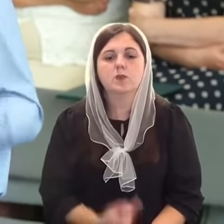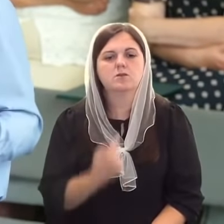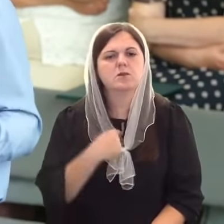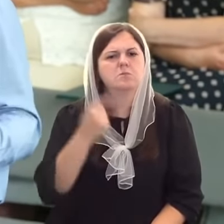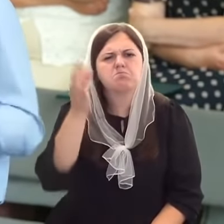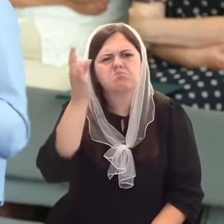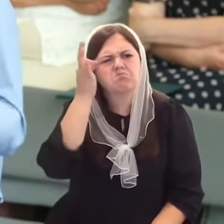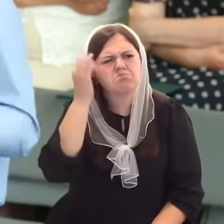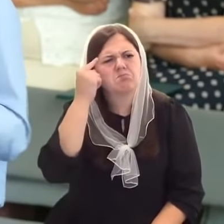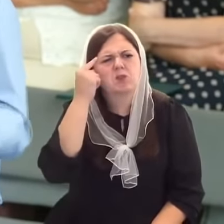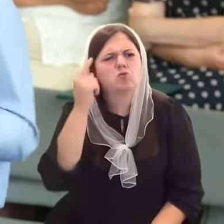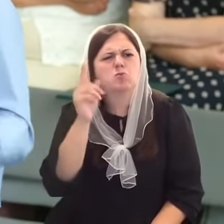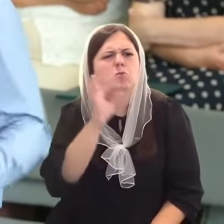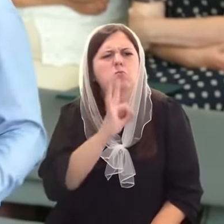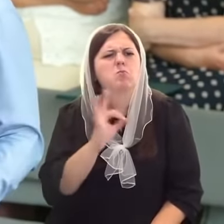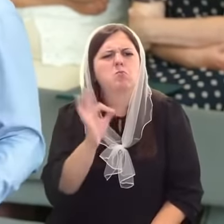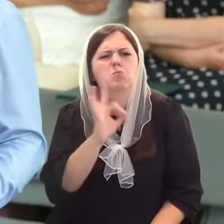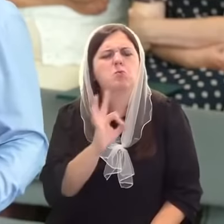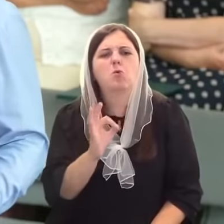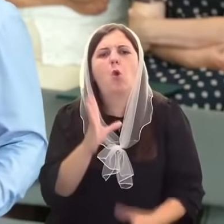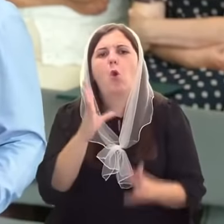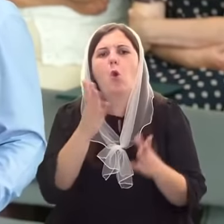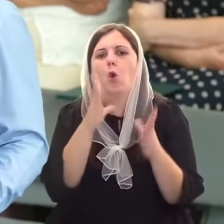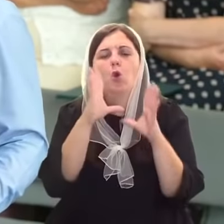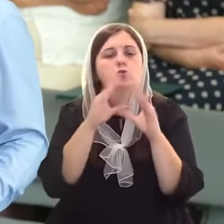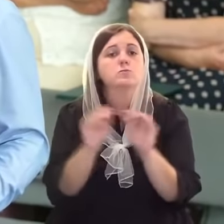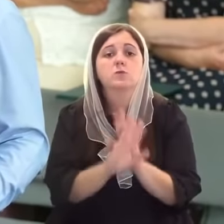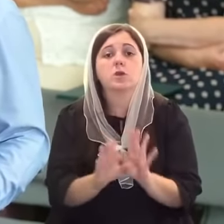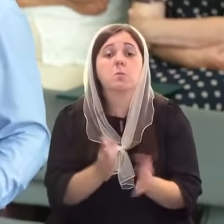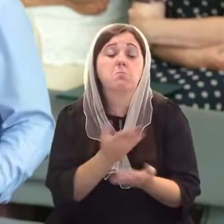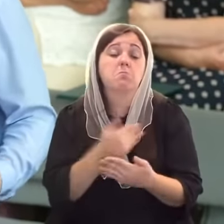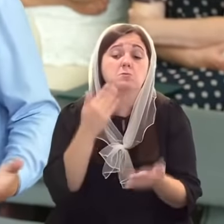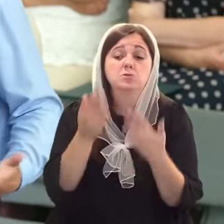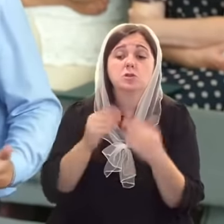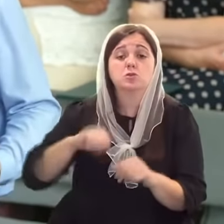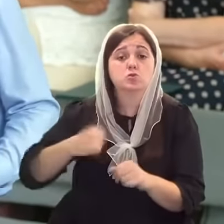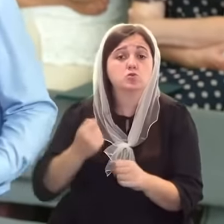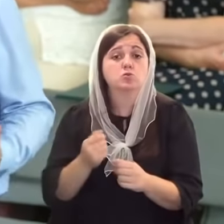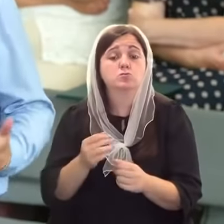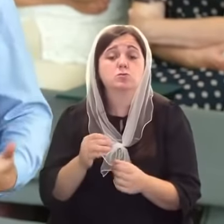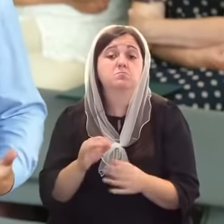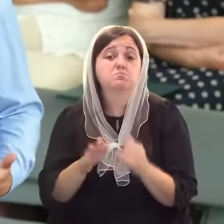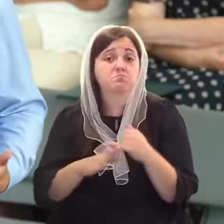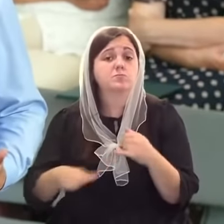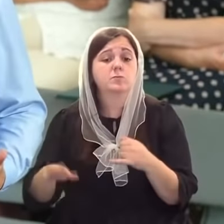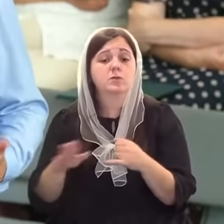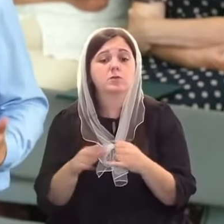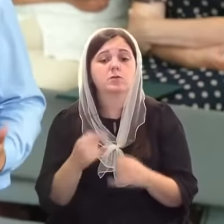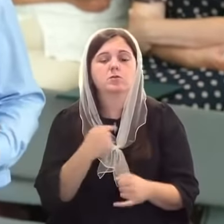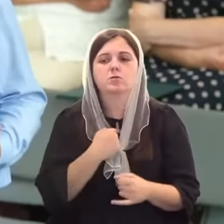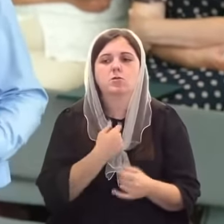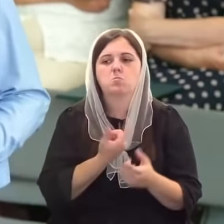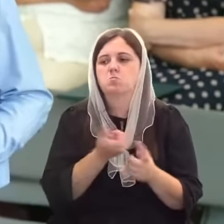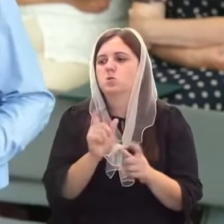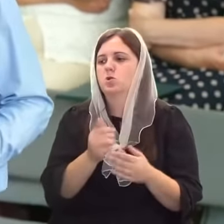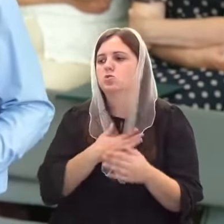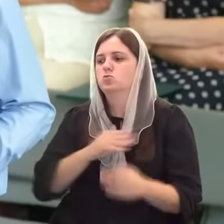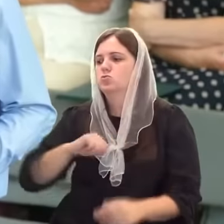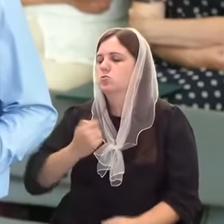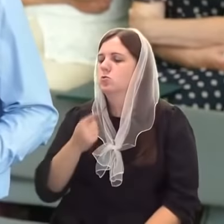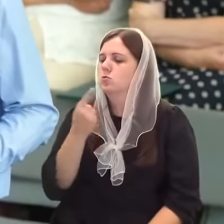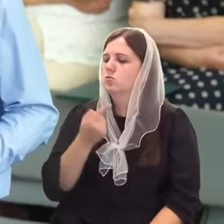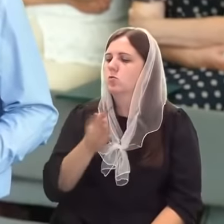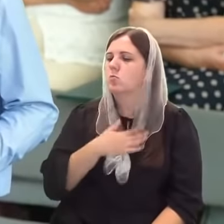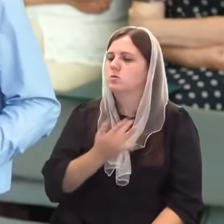библейском или духовном. Мы говорили какие-то земные вещи с Сережей. И я помню, что я поворачиваюсь к Сереже, говорю: «Сережа, у меня на